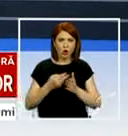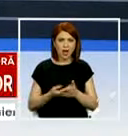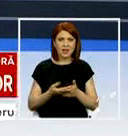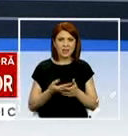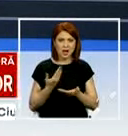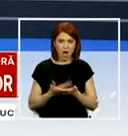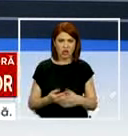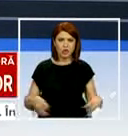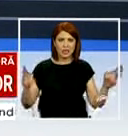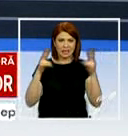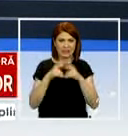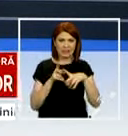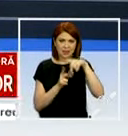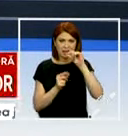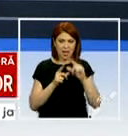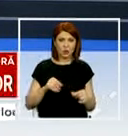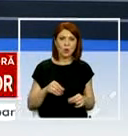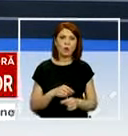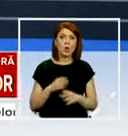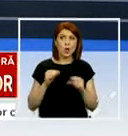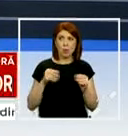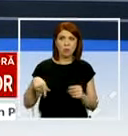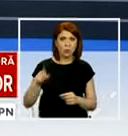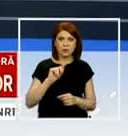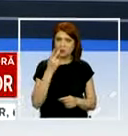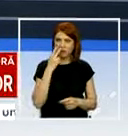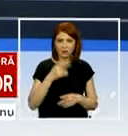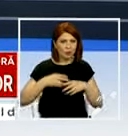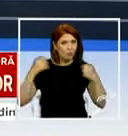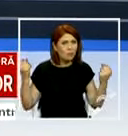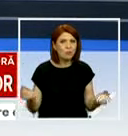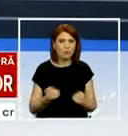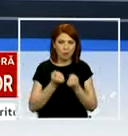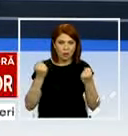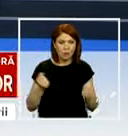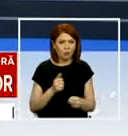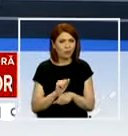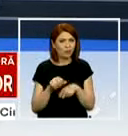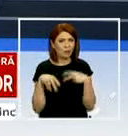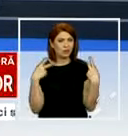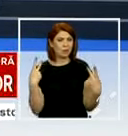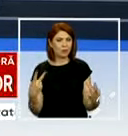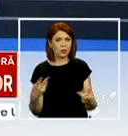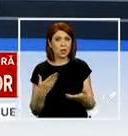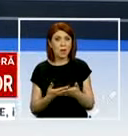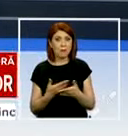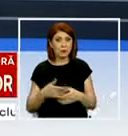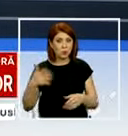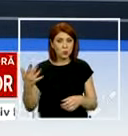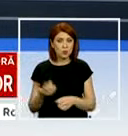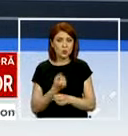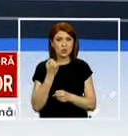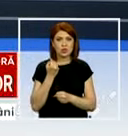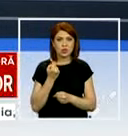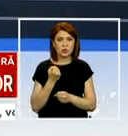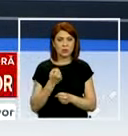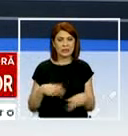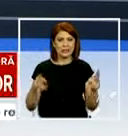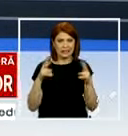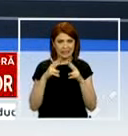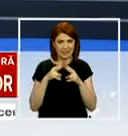summit. Mulți nu văd acest efort, dar este esențial pentru succesul